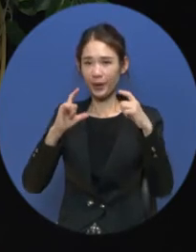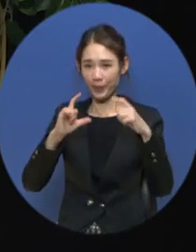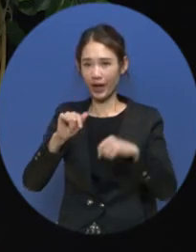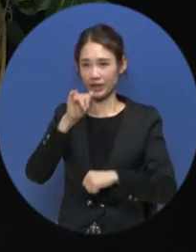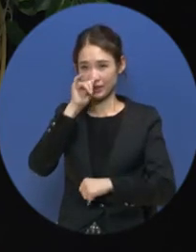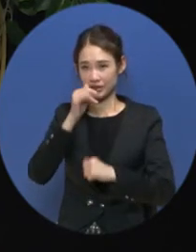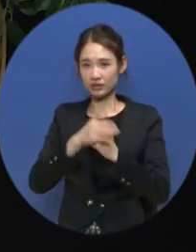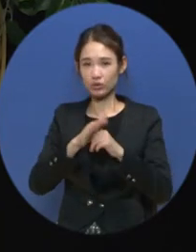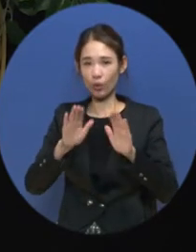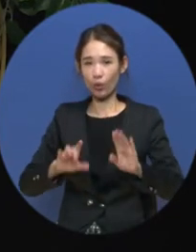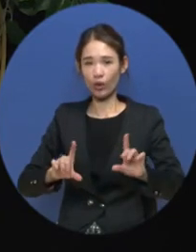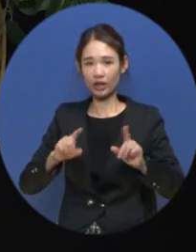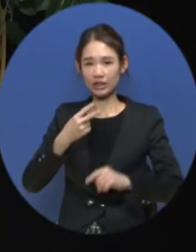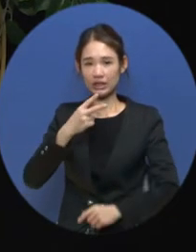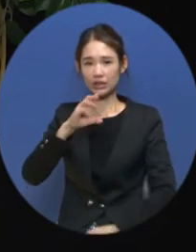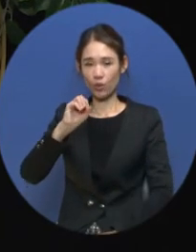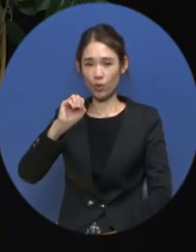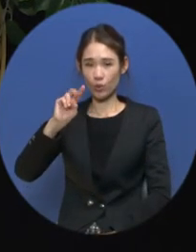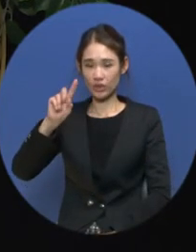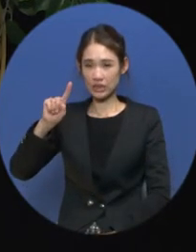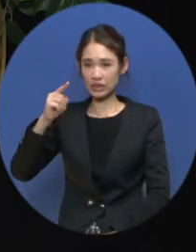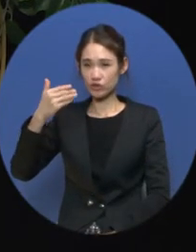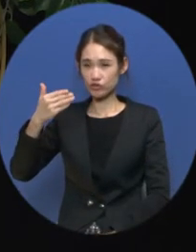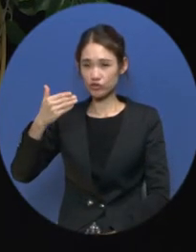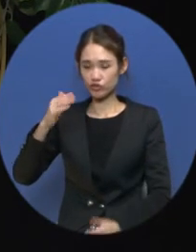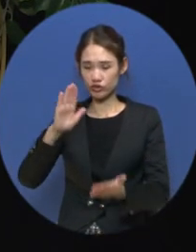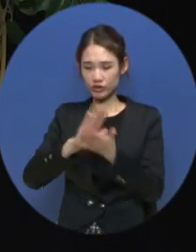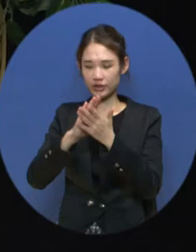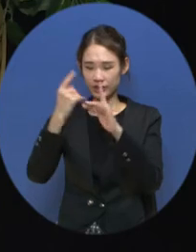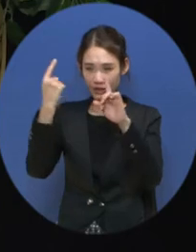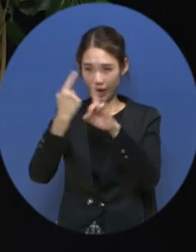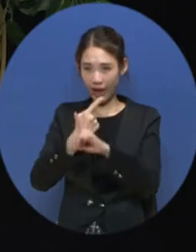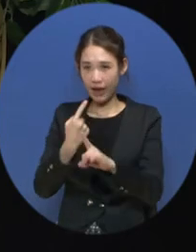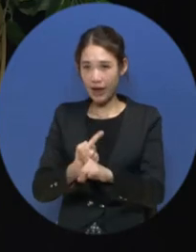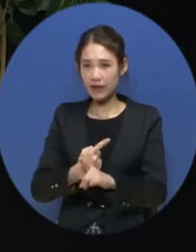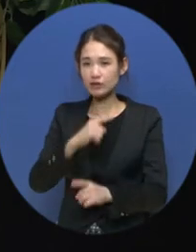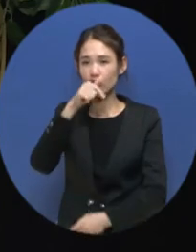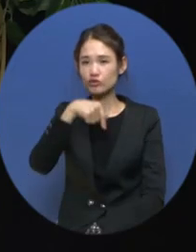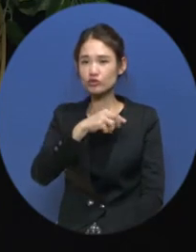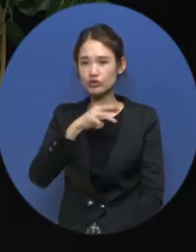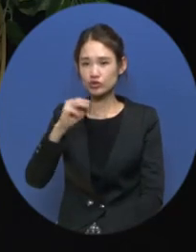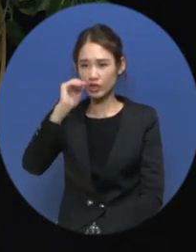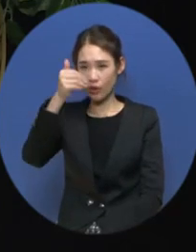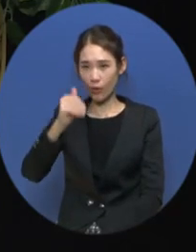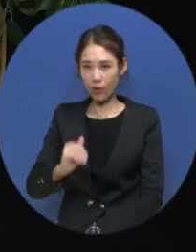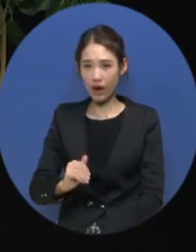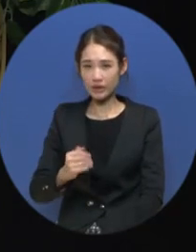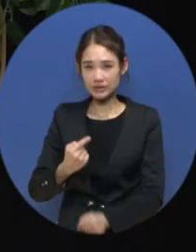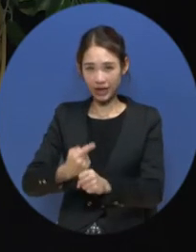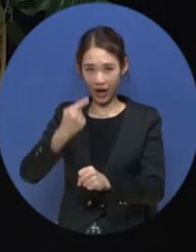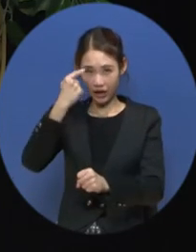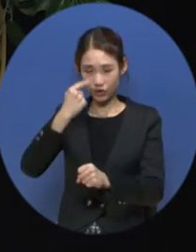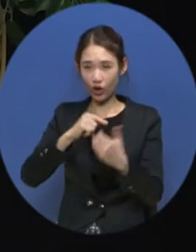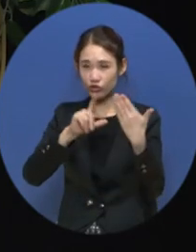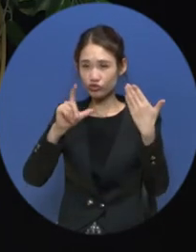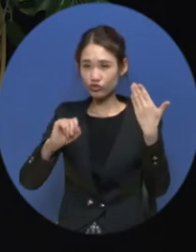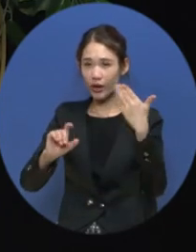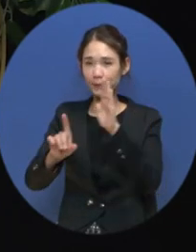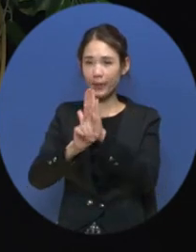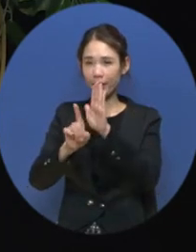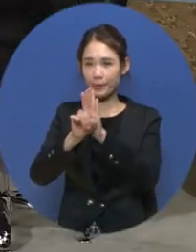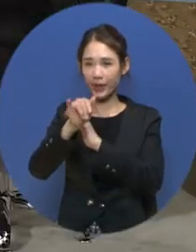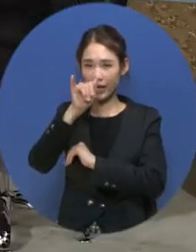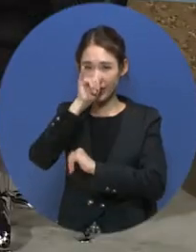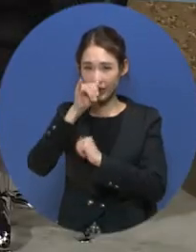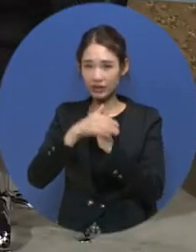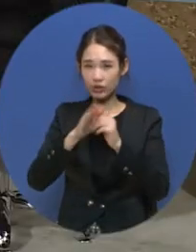올해 2019 개정 누리과정. 개정 누리과정이 올 3, 작년 9월에 고시돼서 올 3월부터 적용을